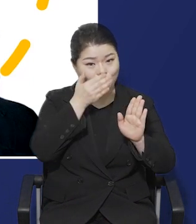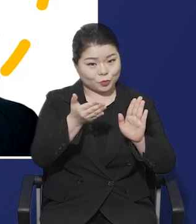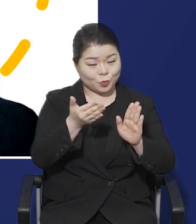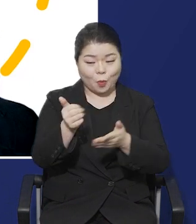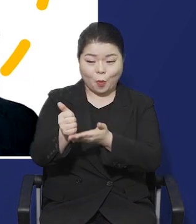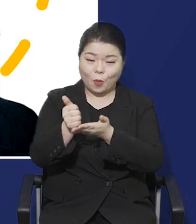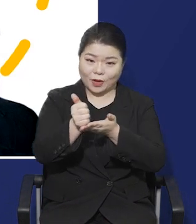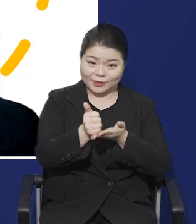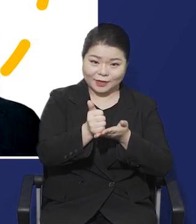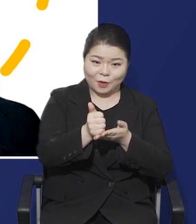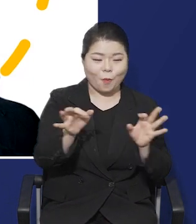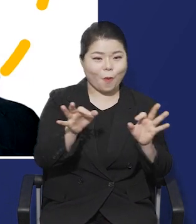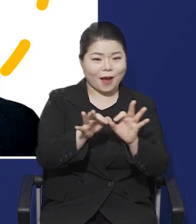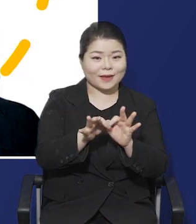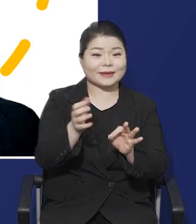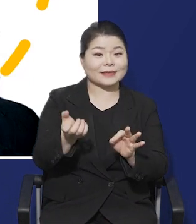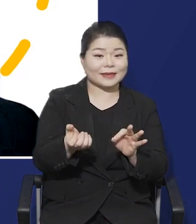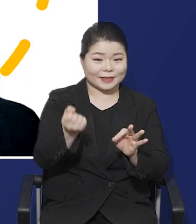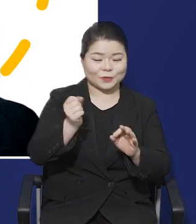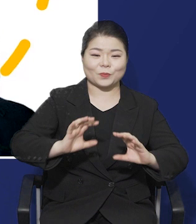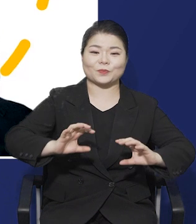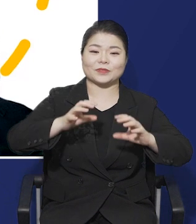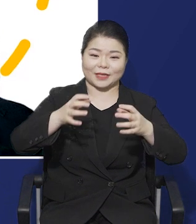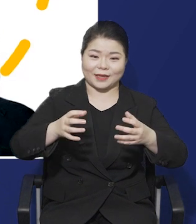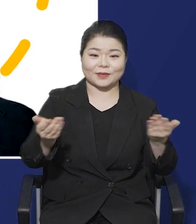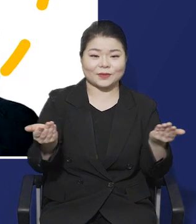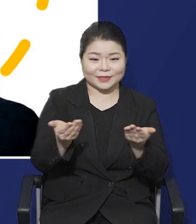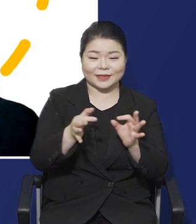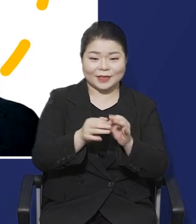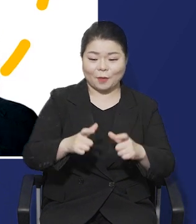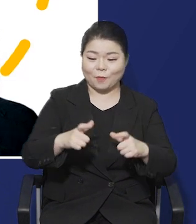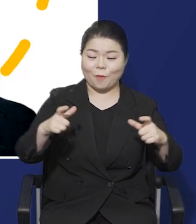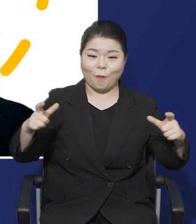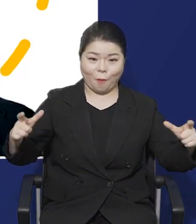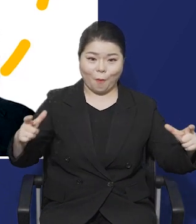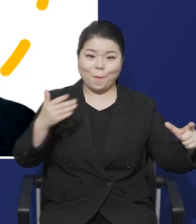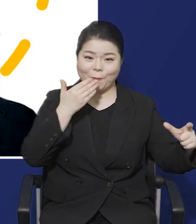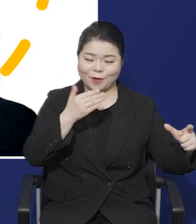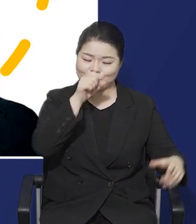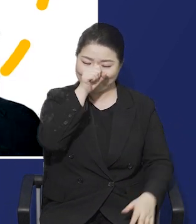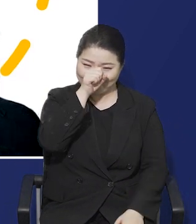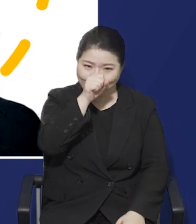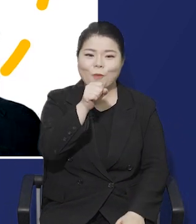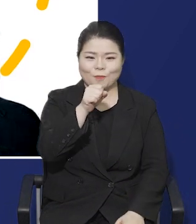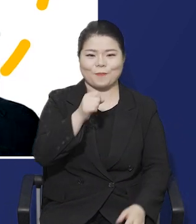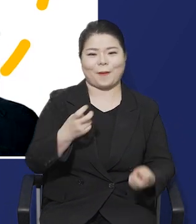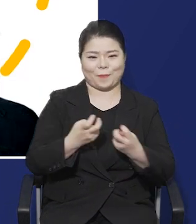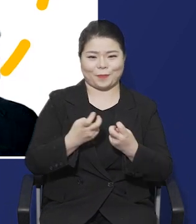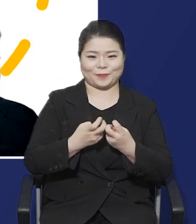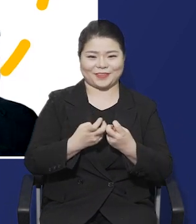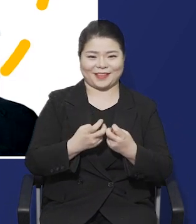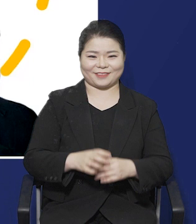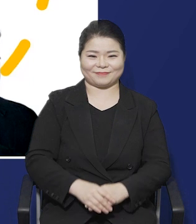고객과 네트워크를 형성하고 전 세계적으로 비즈니스를 확장할 수 있는 훌륭한 바이어 발굴 수단이